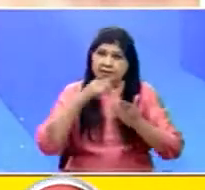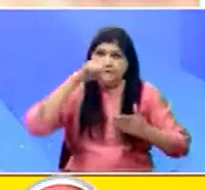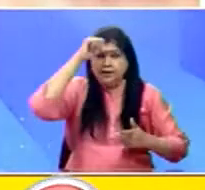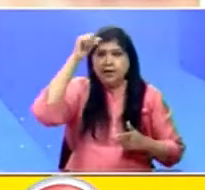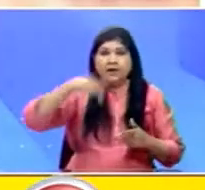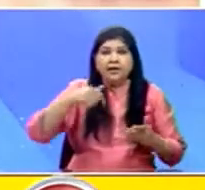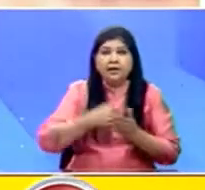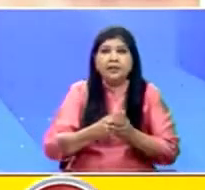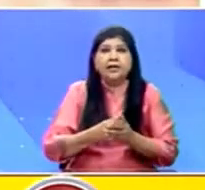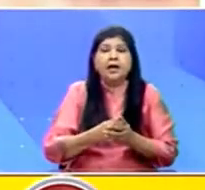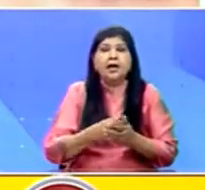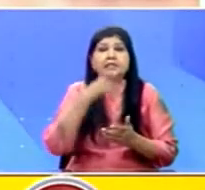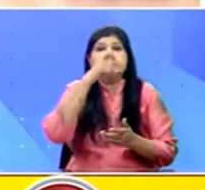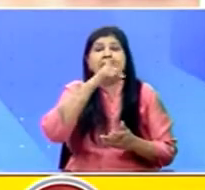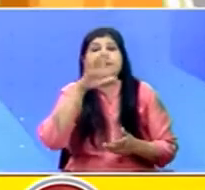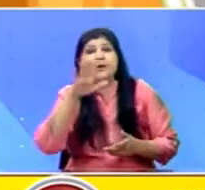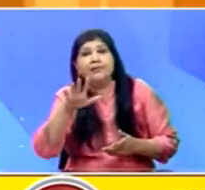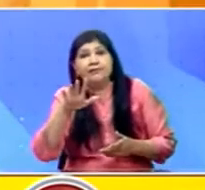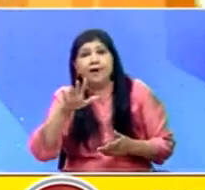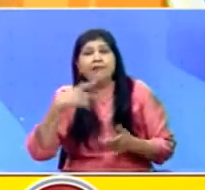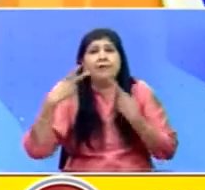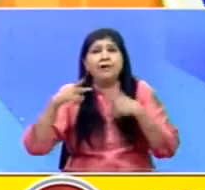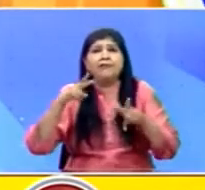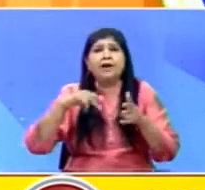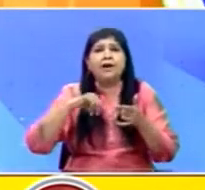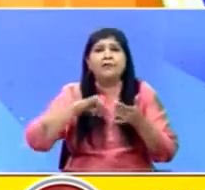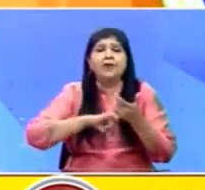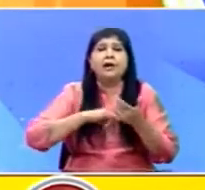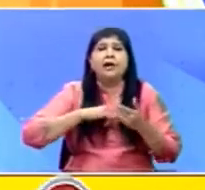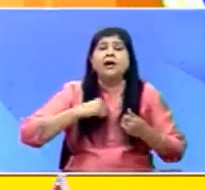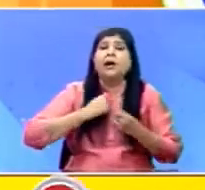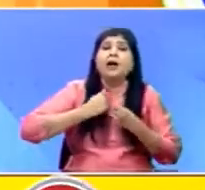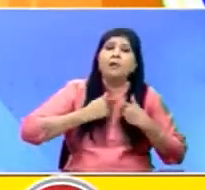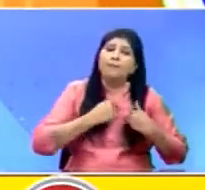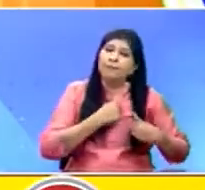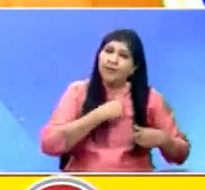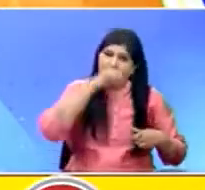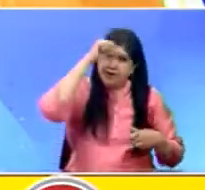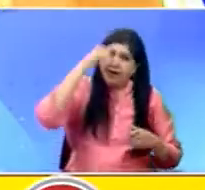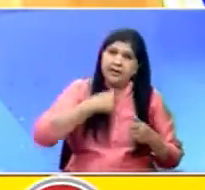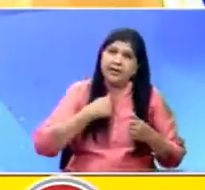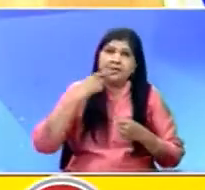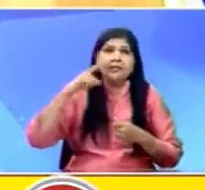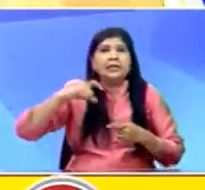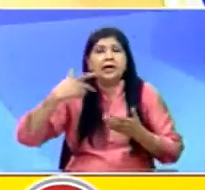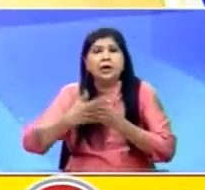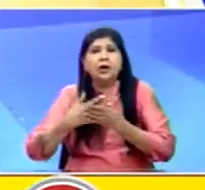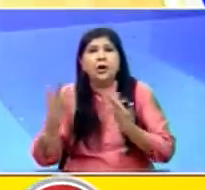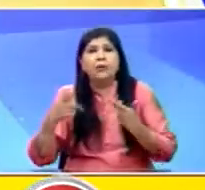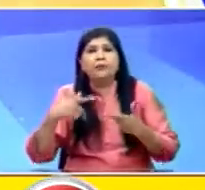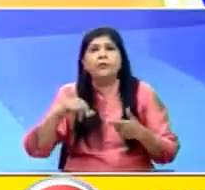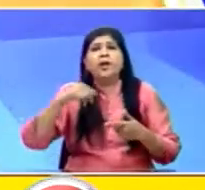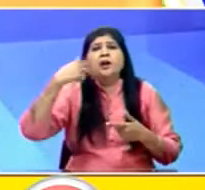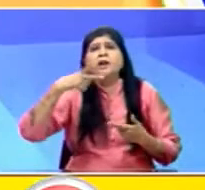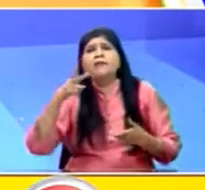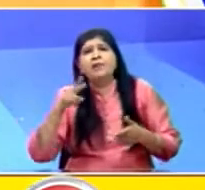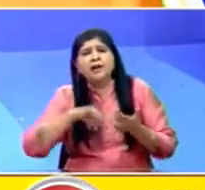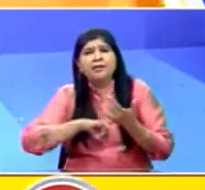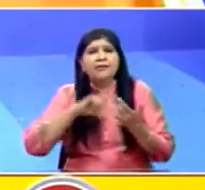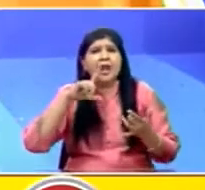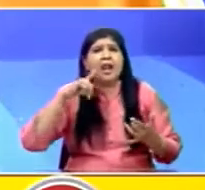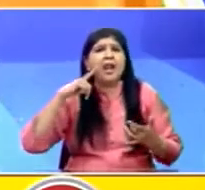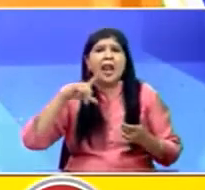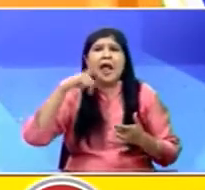के 75 गीत गाए। इसमें और भी खास बात यह है कि ये 75 गीत हिंदी,